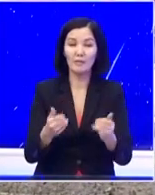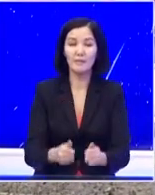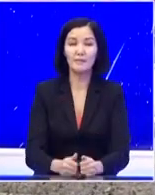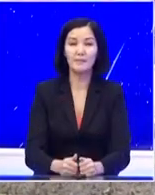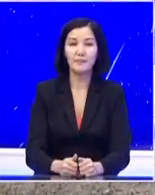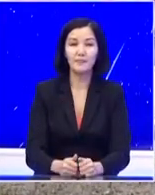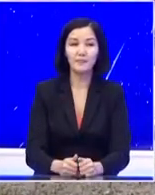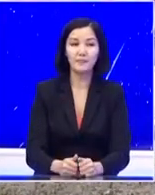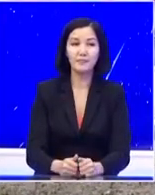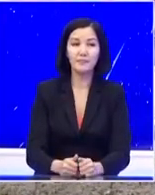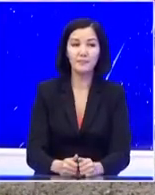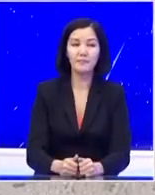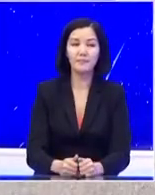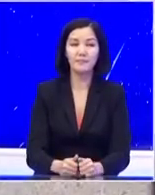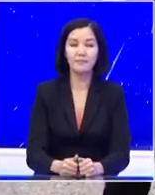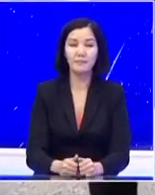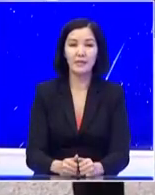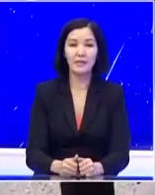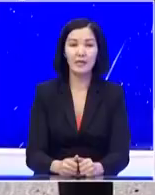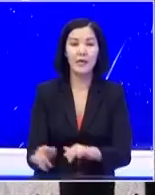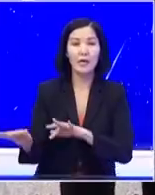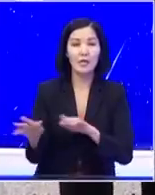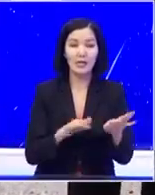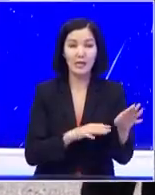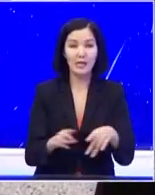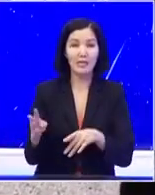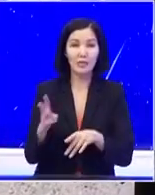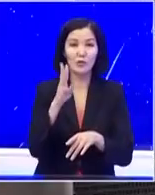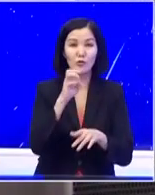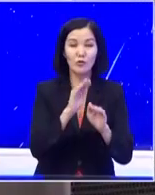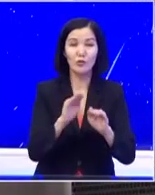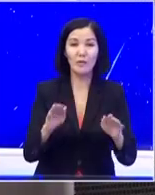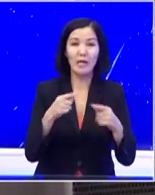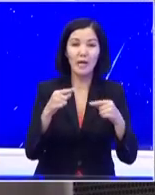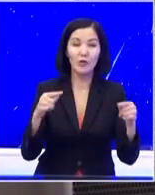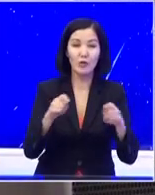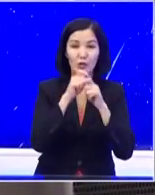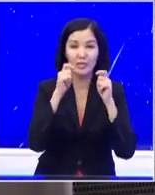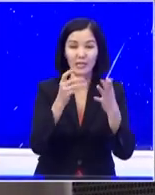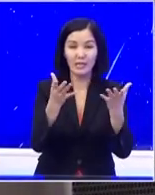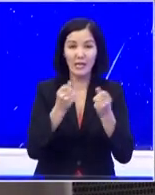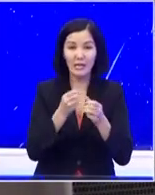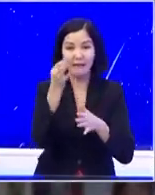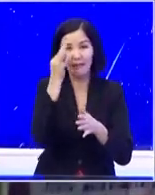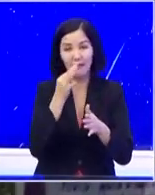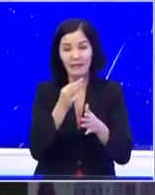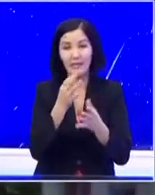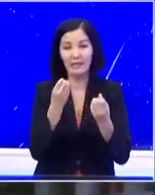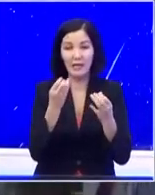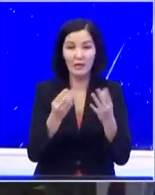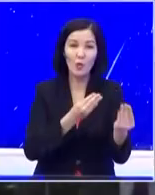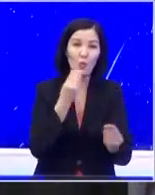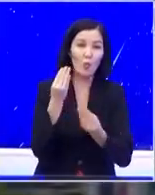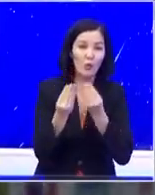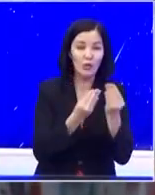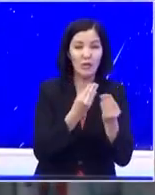атынан барша құттықтаймыз. Шара аясында 300-ден астам балғын түрлі сыйлыққа ие болды. Оларға тәттілерден бөлек ойыншықтар